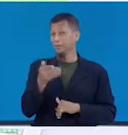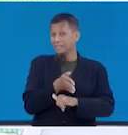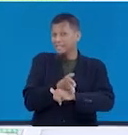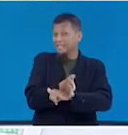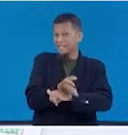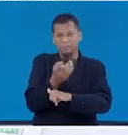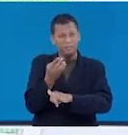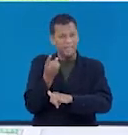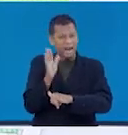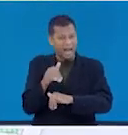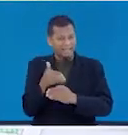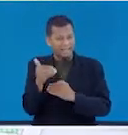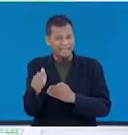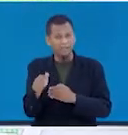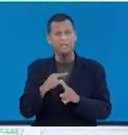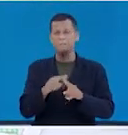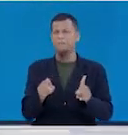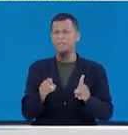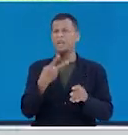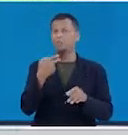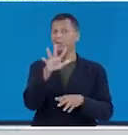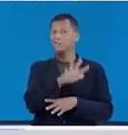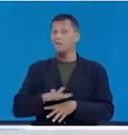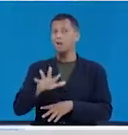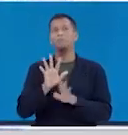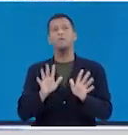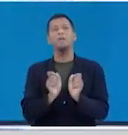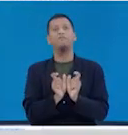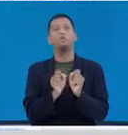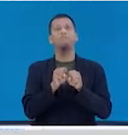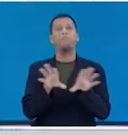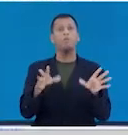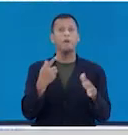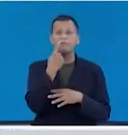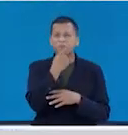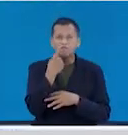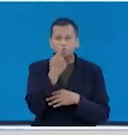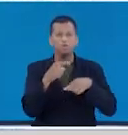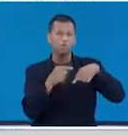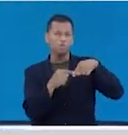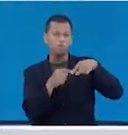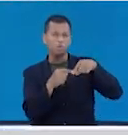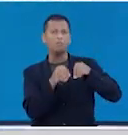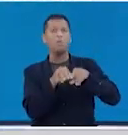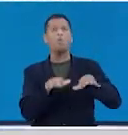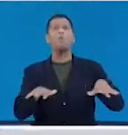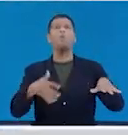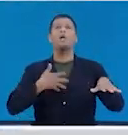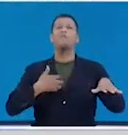Sehari raya Idul Adha ini tinggal menghitung hari, namun di tanah air wabah virus penyakit mulut dan kuku tengah menyerang hewan